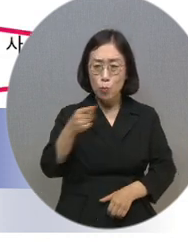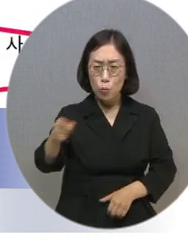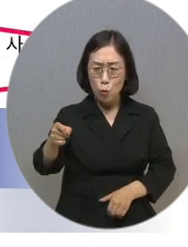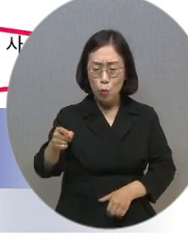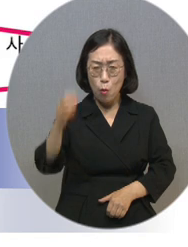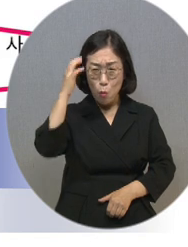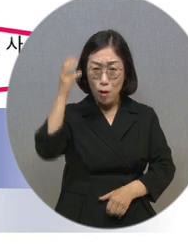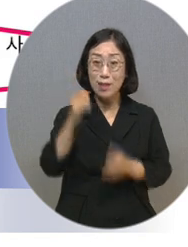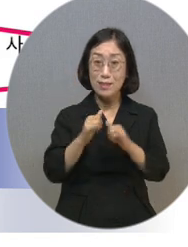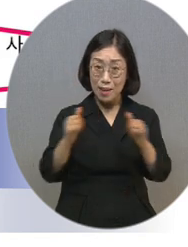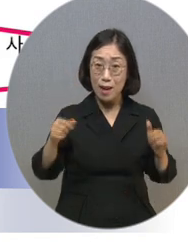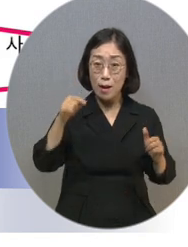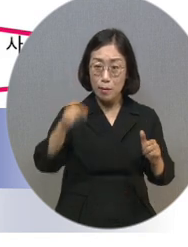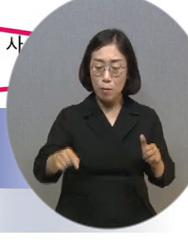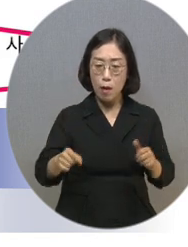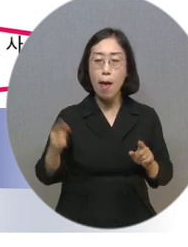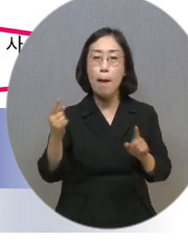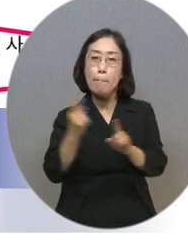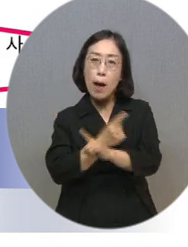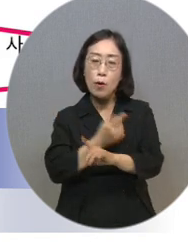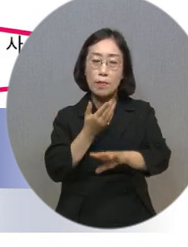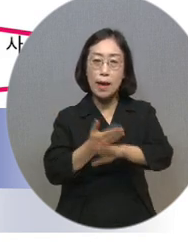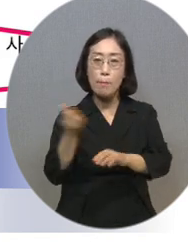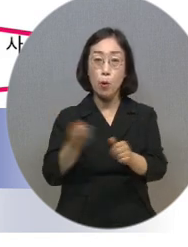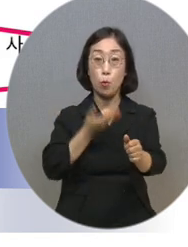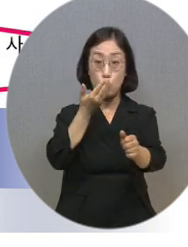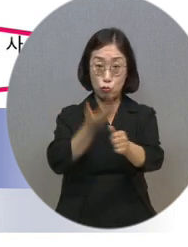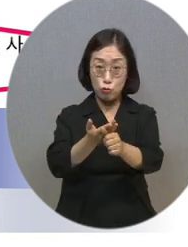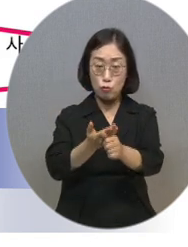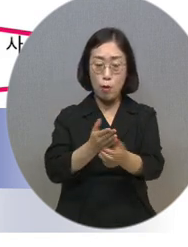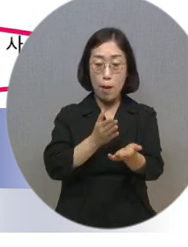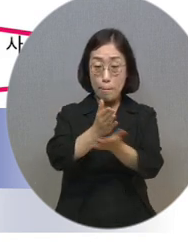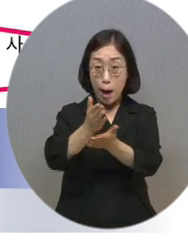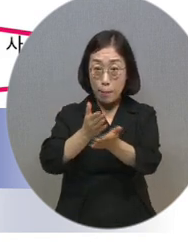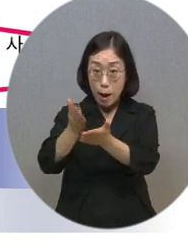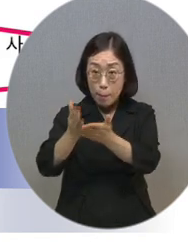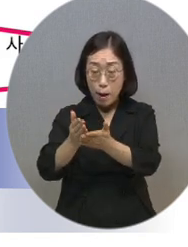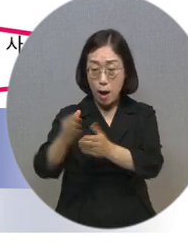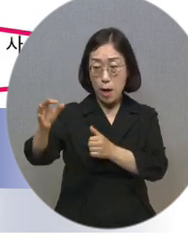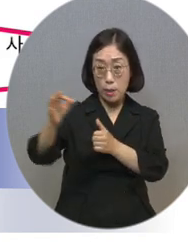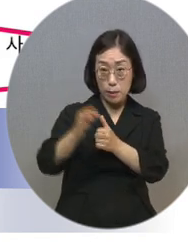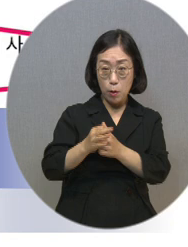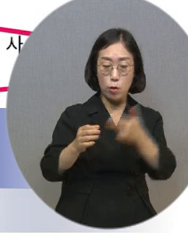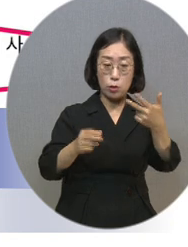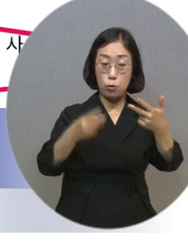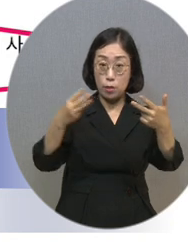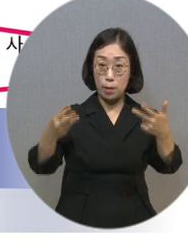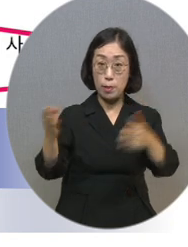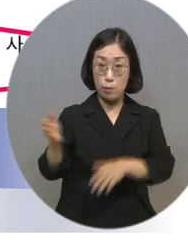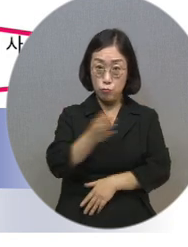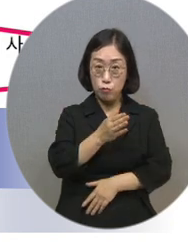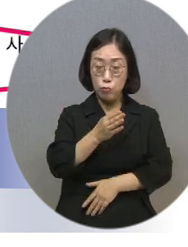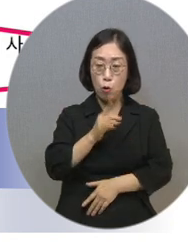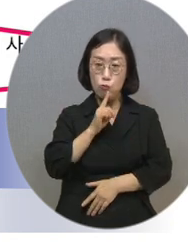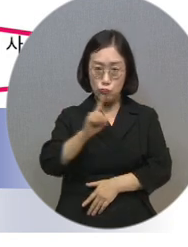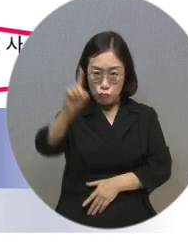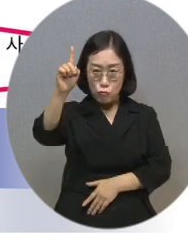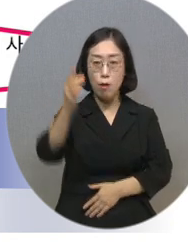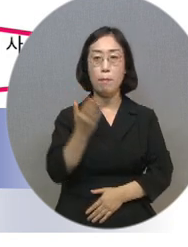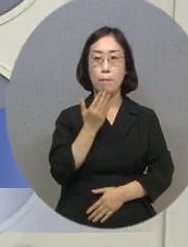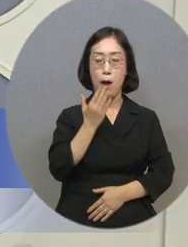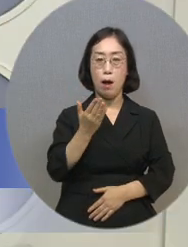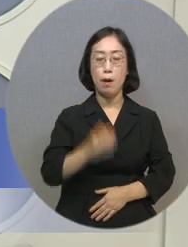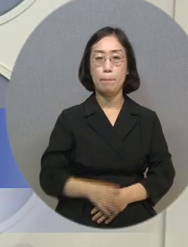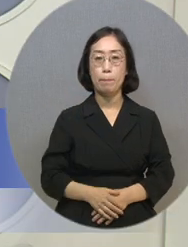사회보장 전산 관리 번호를 부여받아 11개 유형의 사회보장 급여를 7월 3일부터 수급받을 수 있게